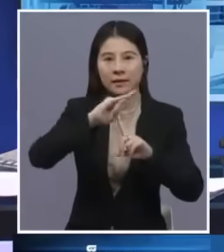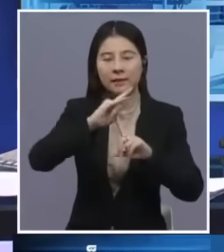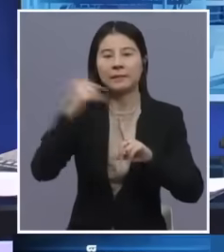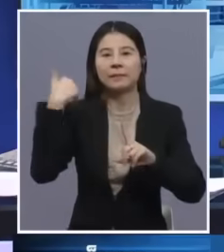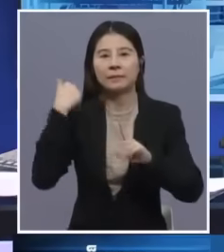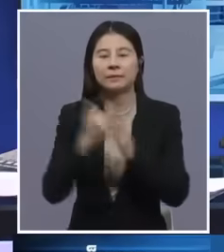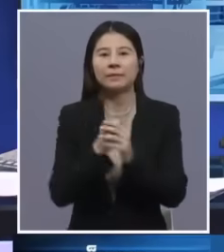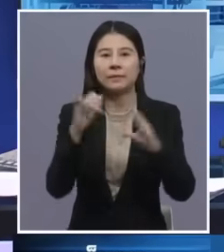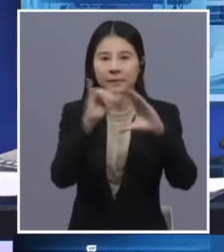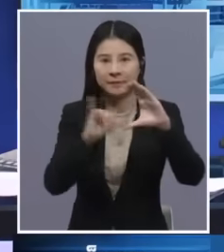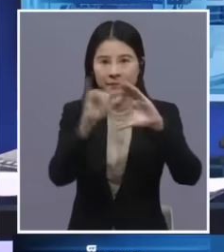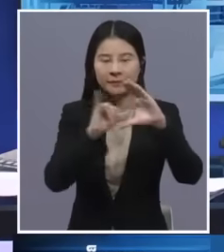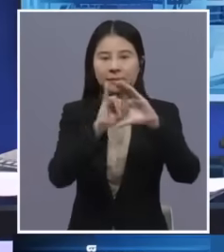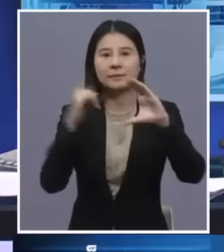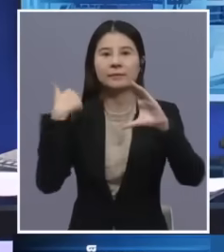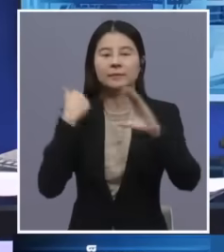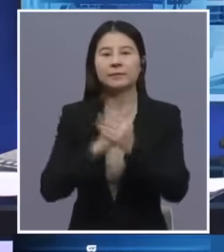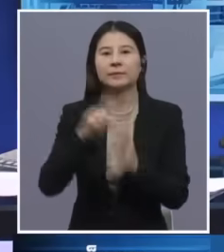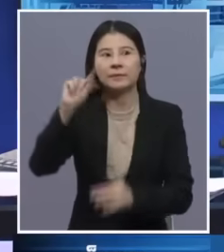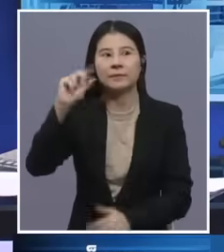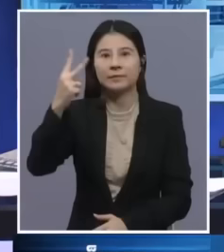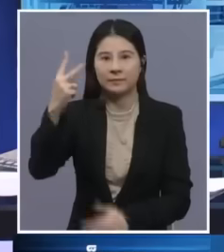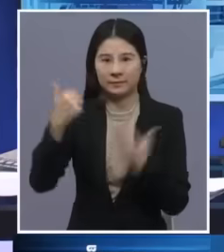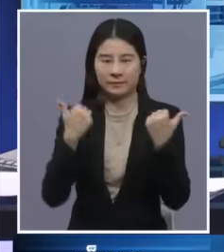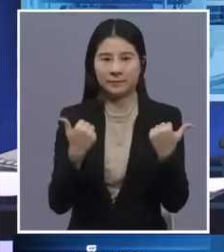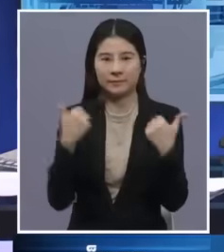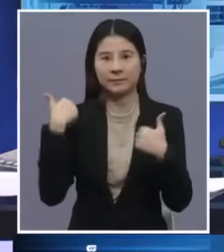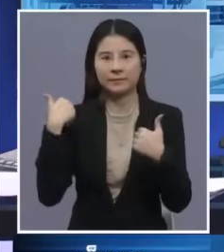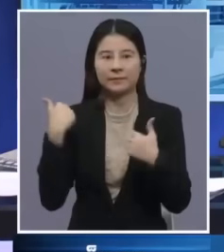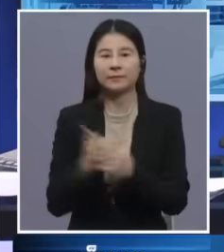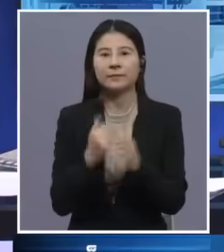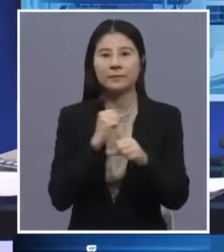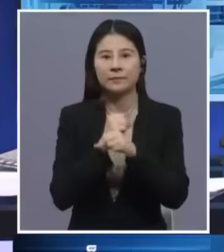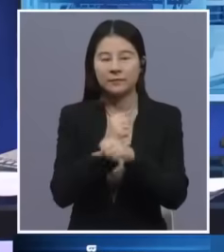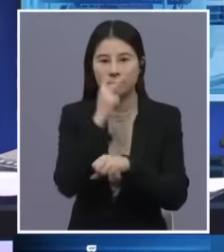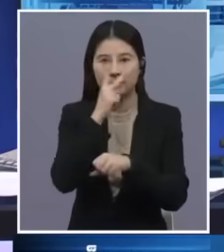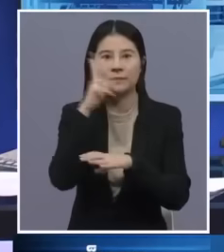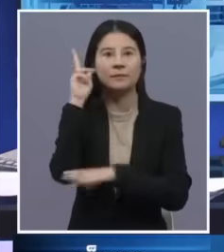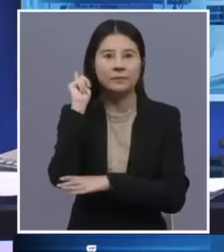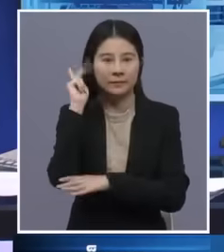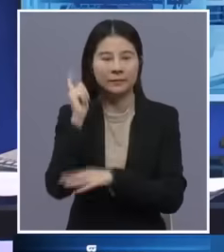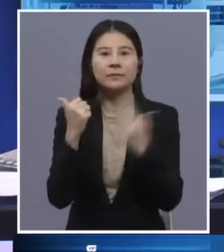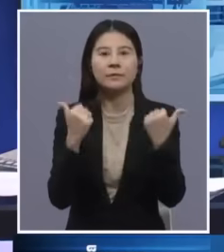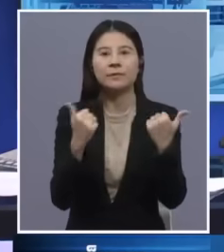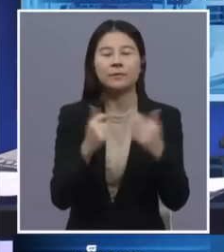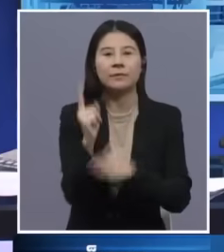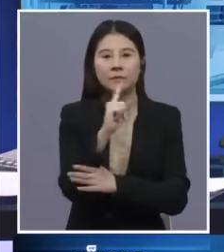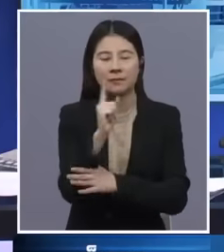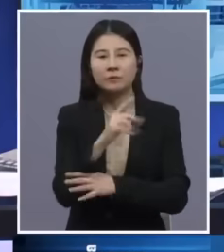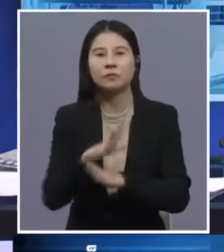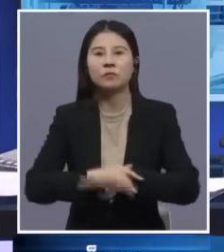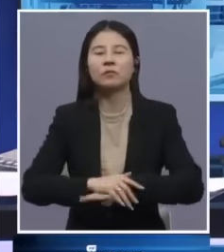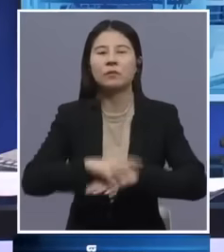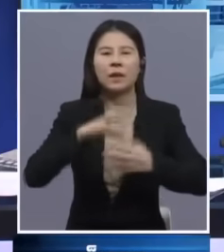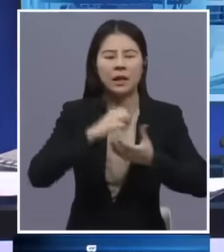ตามใน YouTube นะครับเนชั่นทีวี22ไลฟ์ด้วยเพื่อขยายช่องทางในการรับชมข่าวสารนะฮ ะ วันนี้ต้องบอกว่าในหน้าสื่อเ